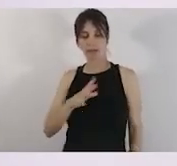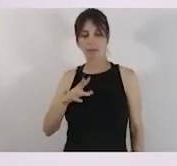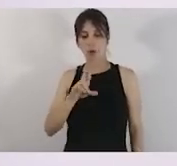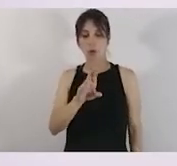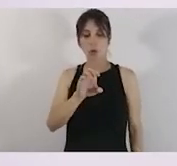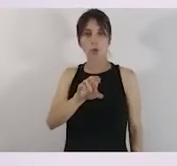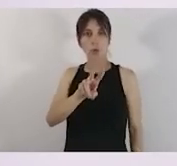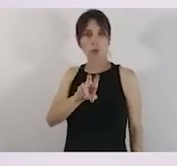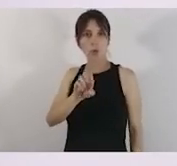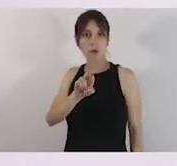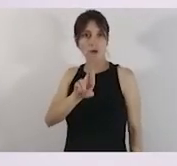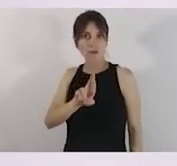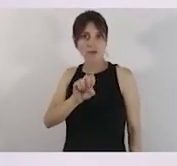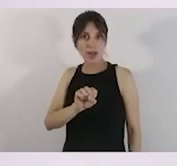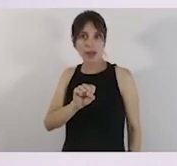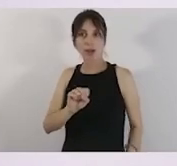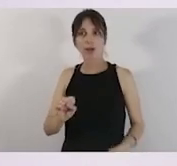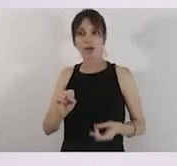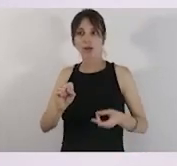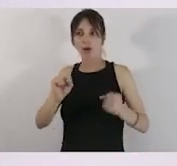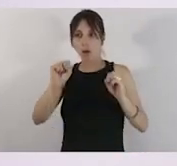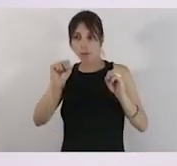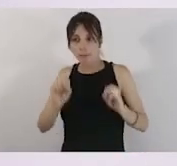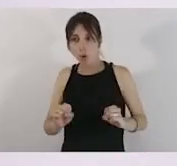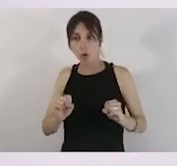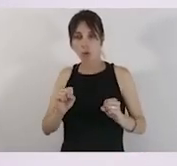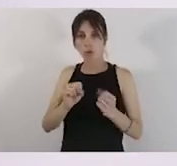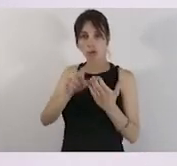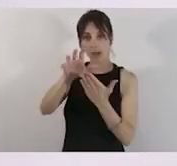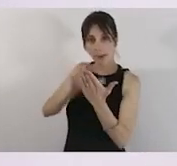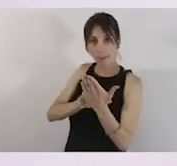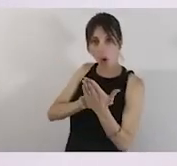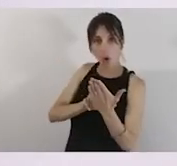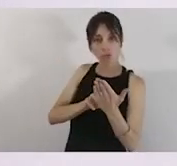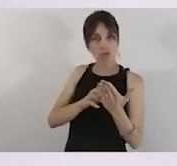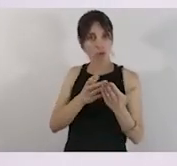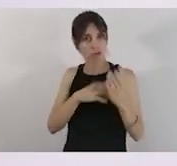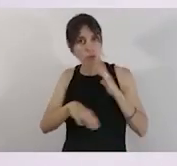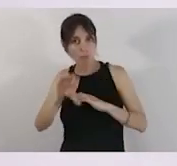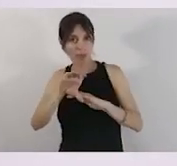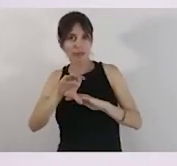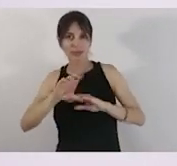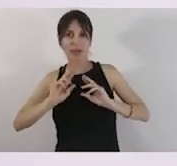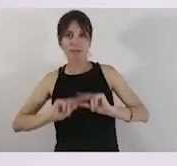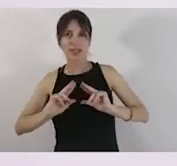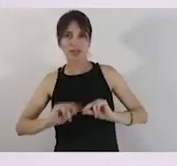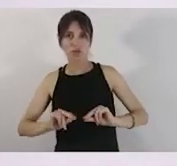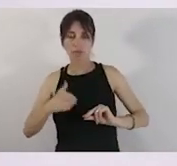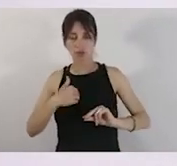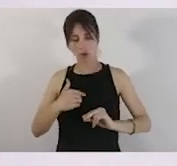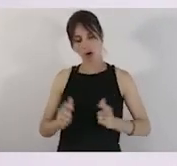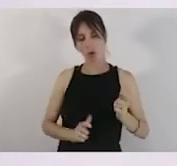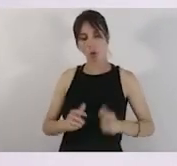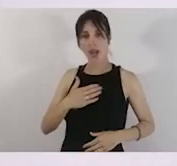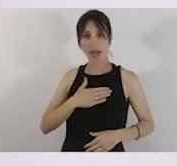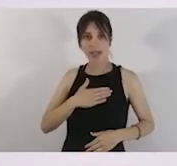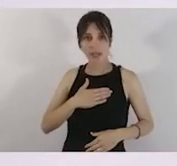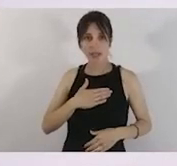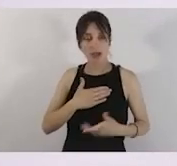va étoffer la réponse au rapport, mais je tenais, moi, à saluer le travail de ma collègue Zoubida Meghini,